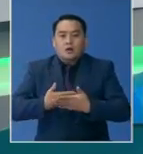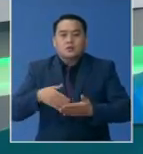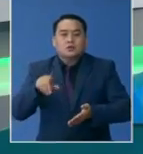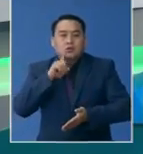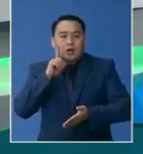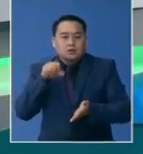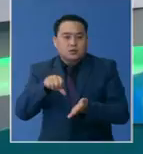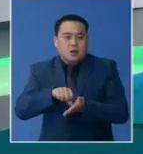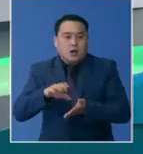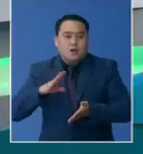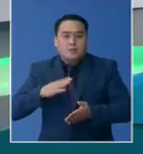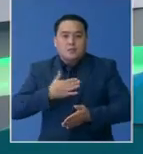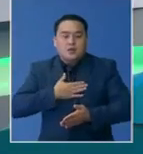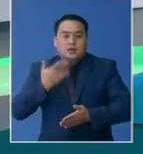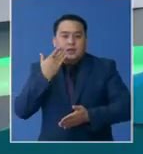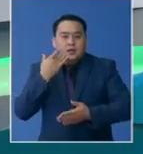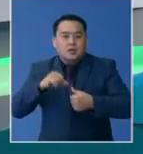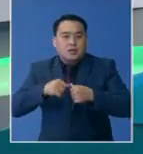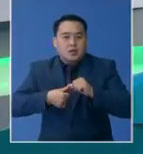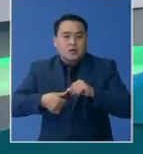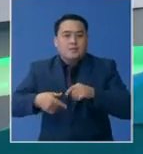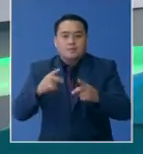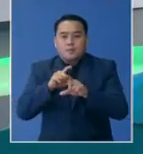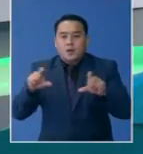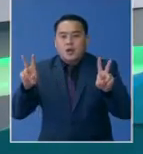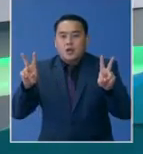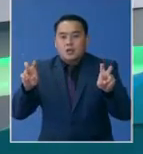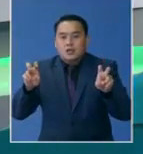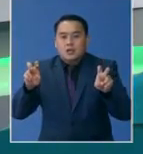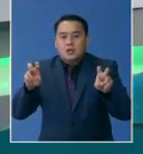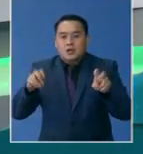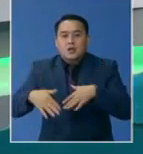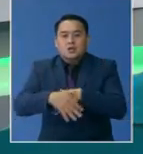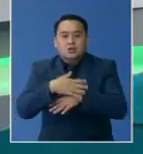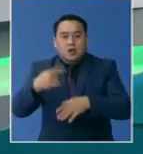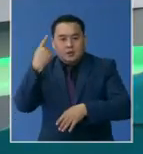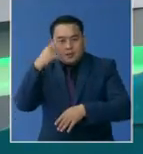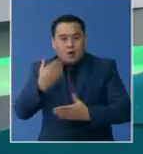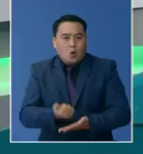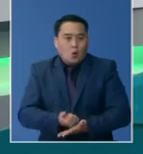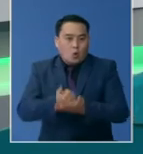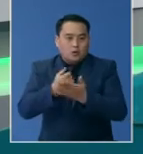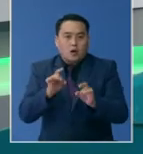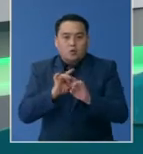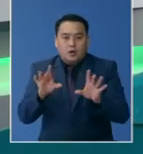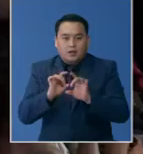болды. Олар менің елім мәңгілік ел деп ұрандатып, мәңгілік ел жалпыұлттық идеясына қолдау білдірді.